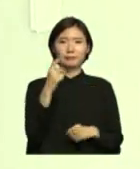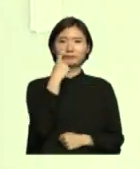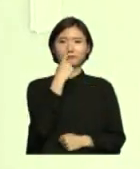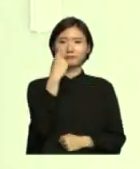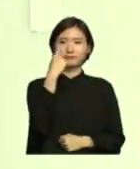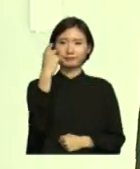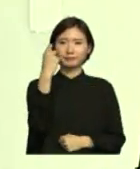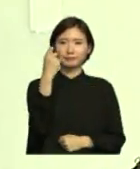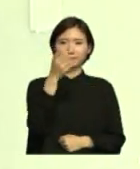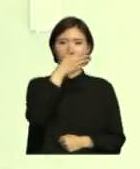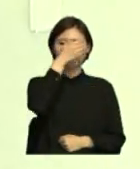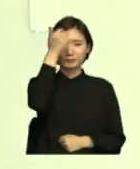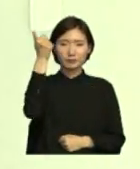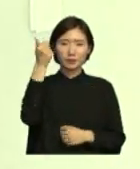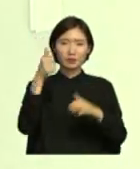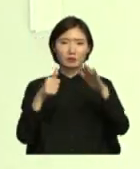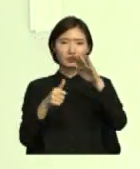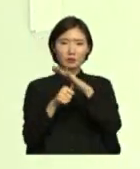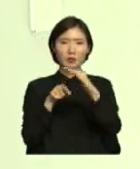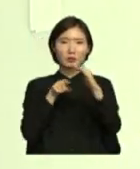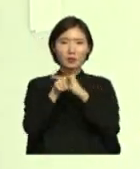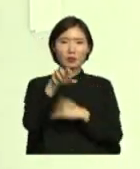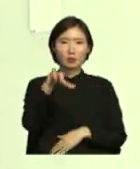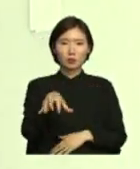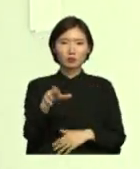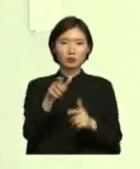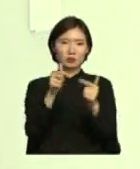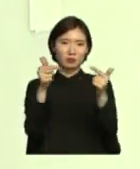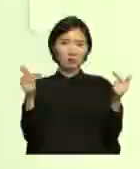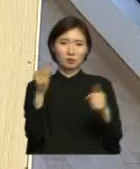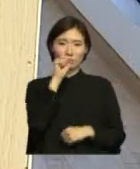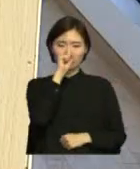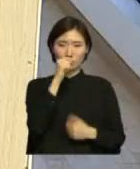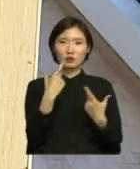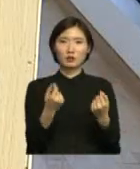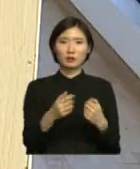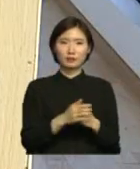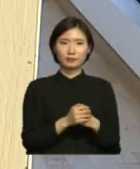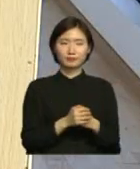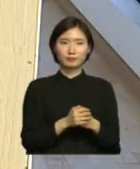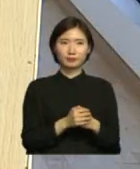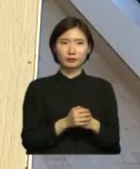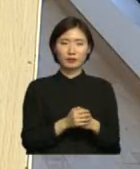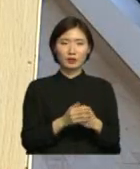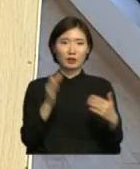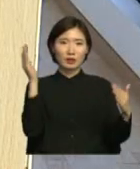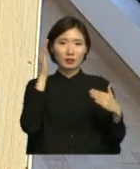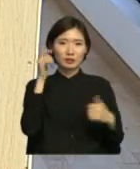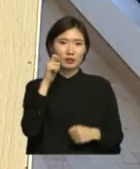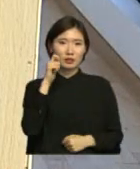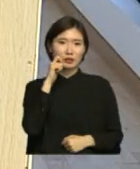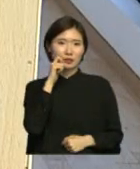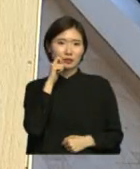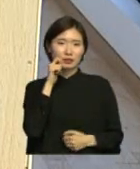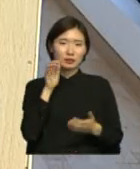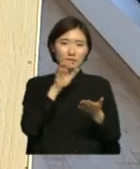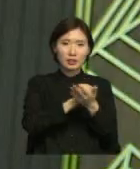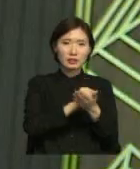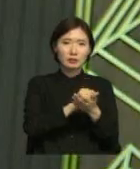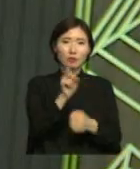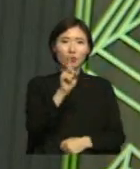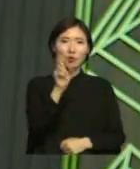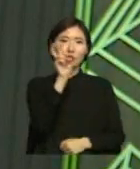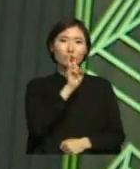멋지고 청소년들이 갈수 있는 공간이 많아져서 좋은 것 같습니다. 학생들의 인기를 독차지한 곳은